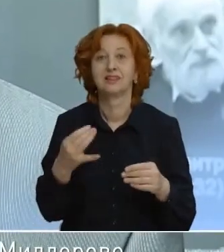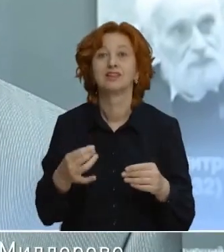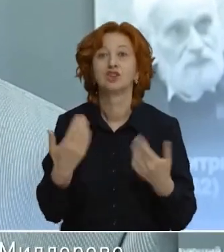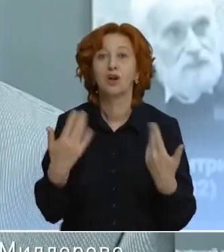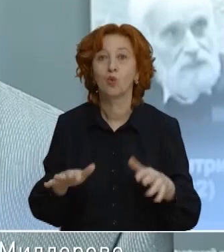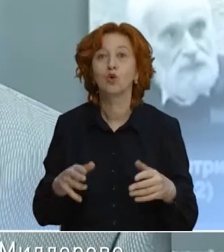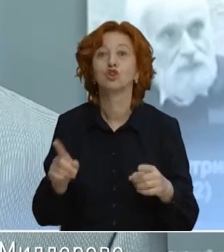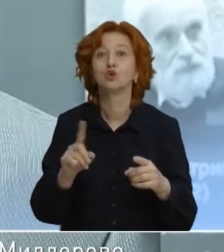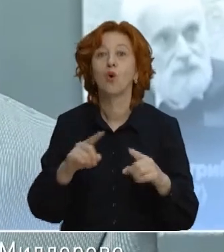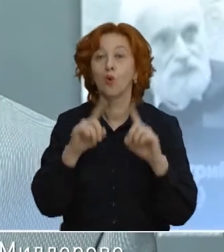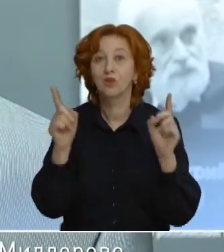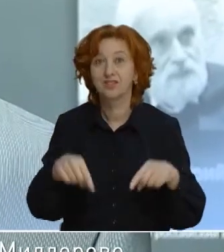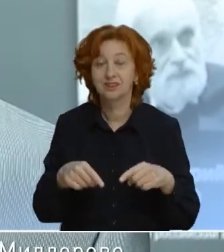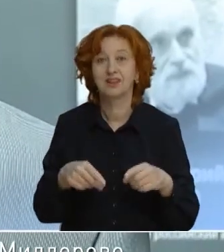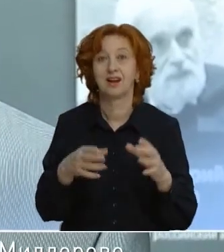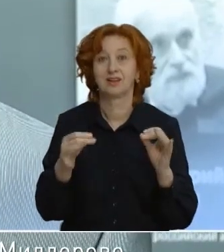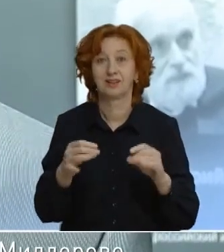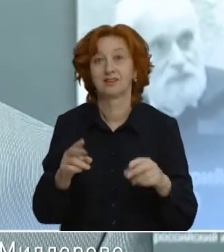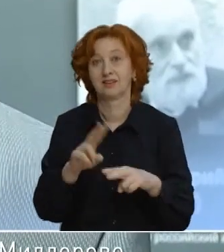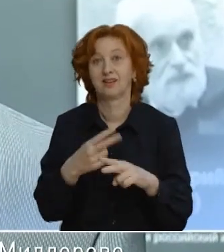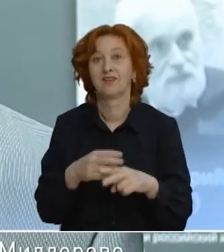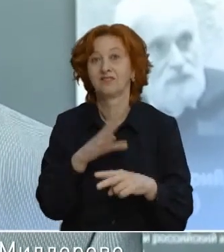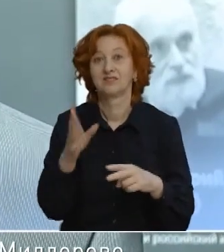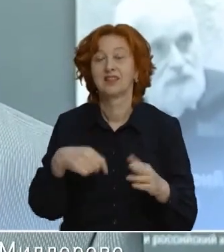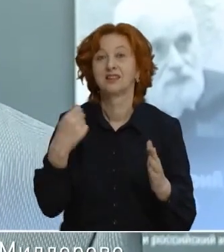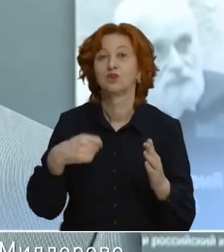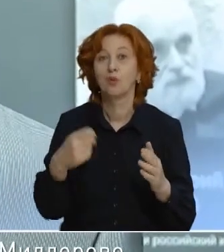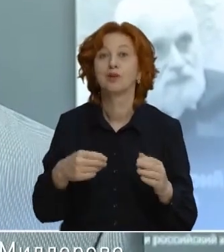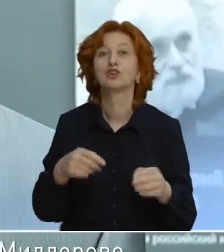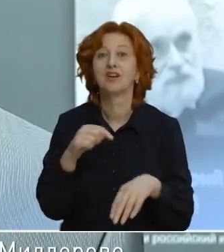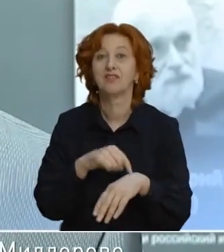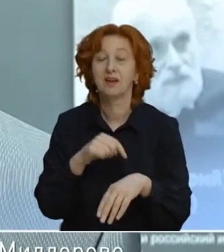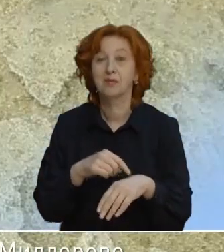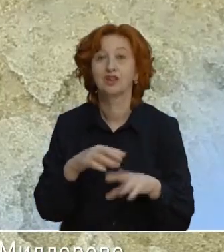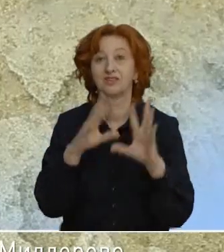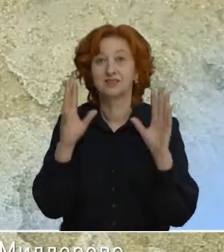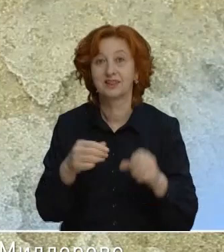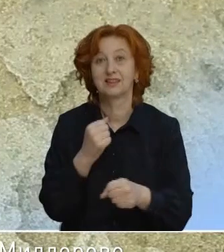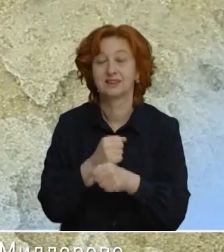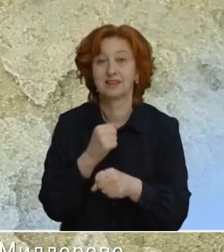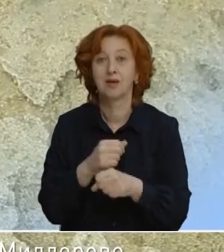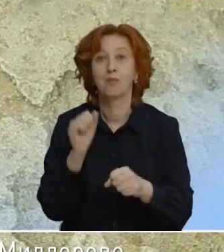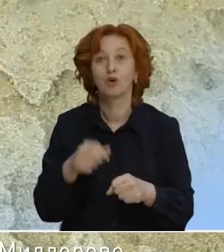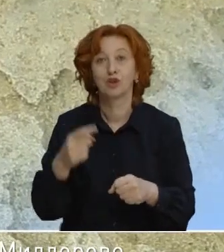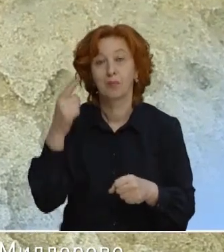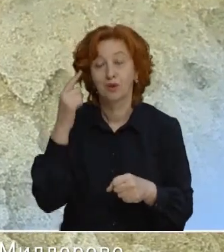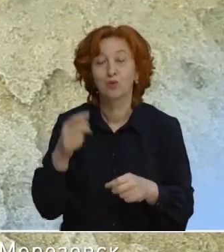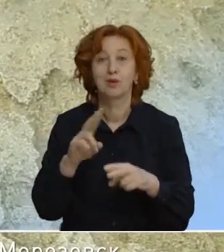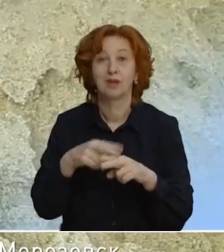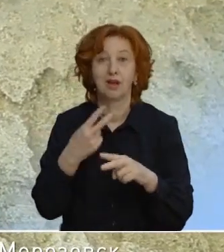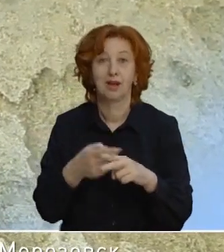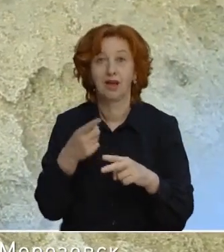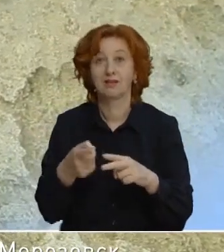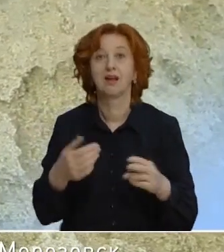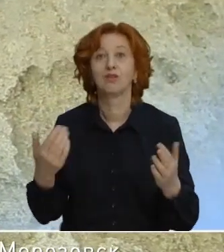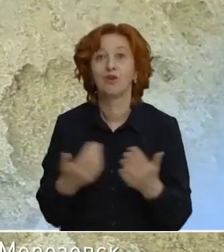что увидят там наши зрители, а там даже они увидят солнечные часы эпохи бронзы, что совершенно редкая вещь. Можно подумать, что это обычный камень, и